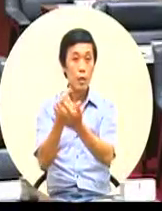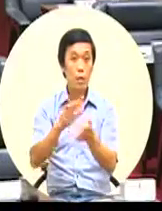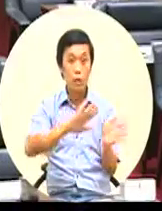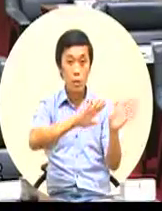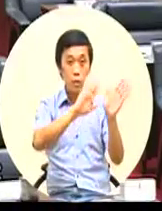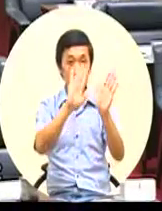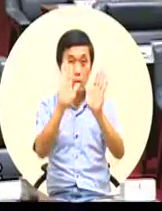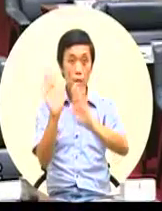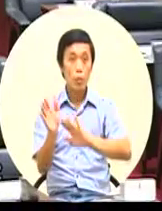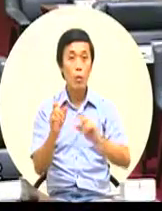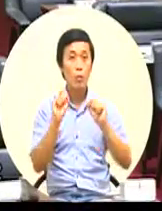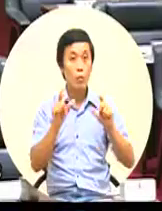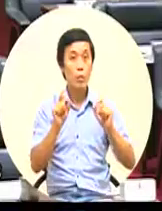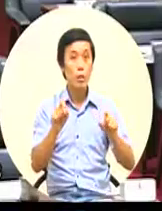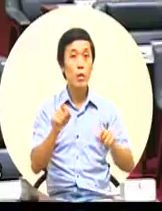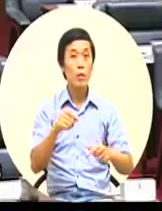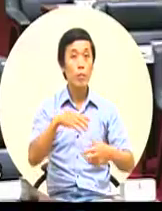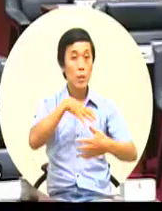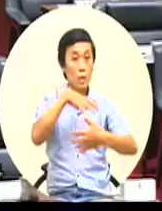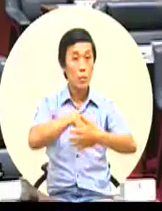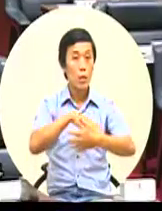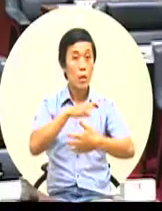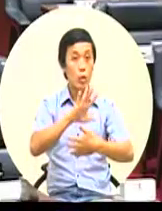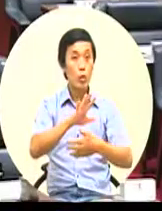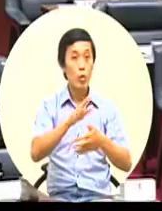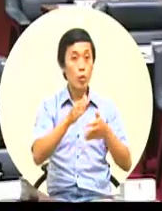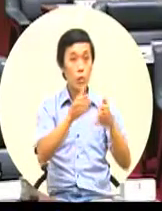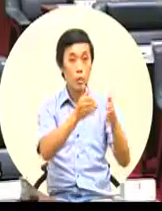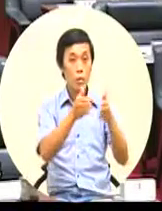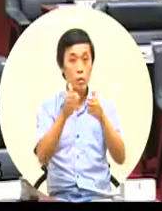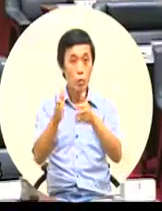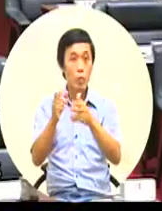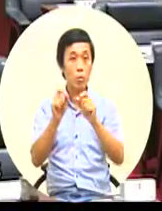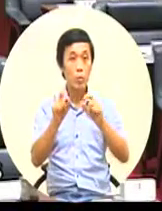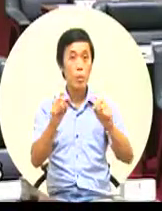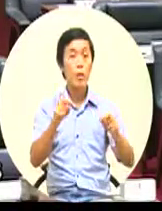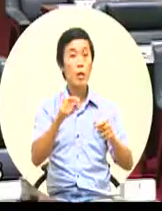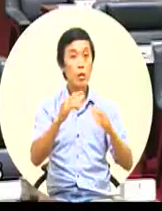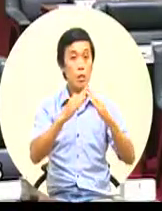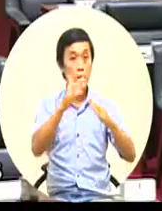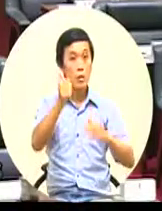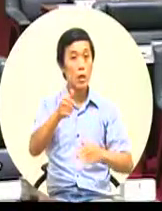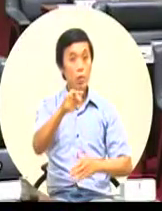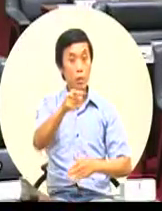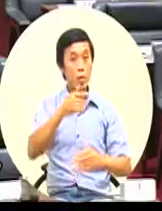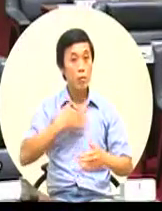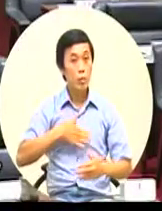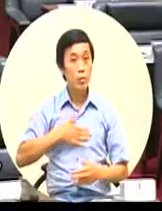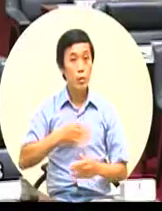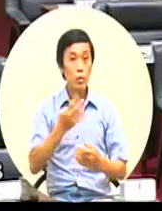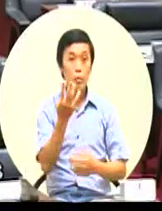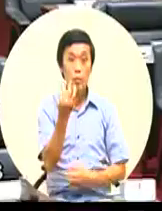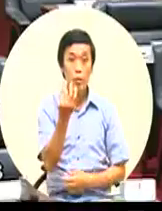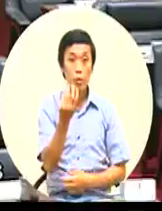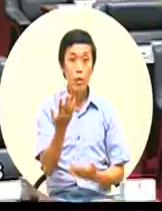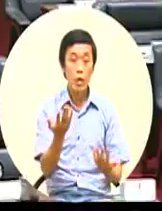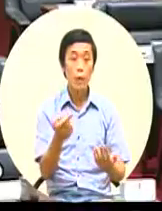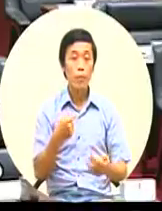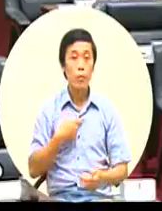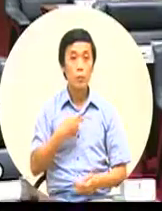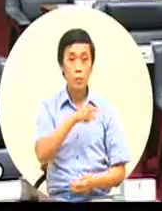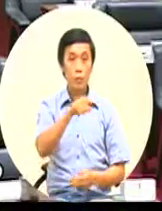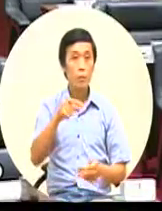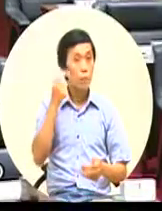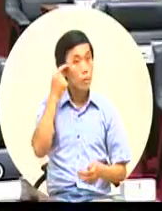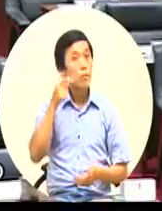素其实有它其中的原因在。我也不晓得市长你到底了解多少，但是我想我们只是要讲，